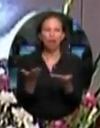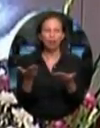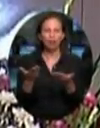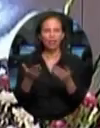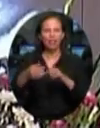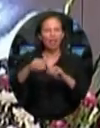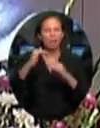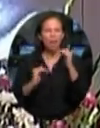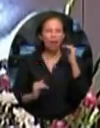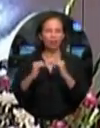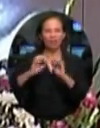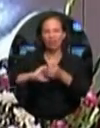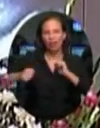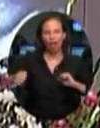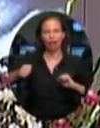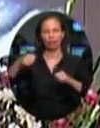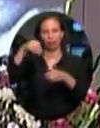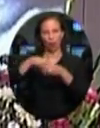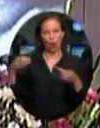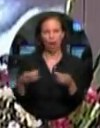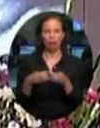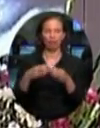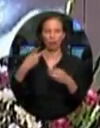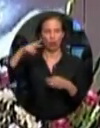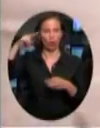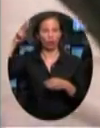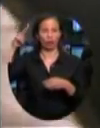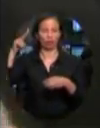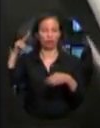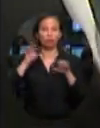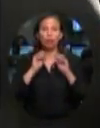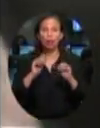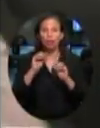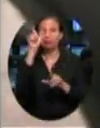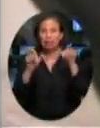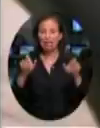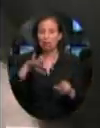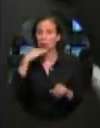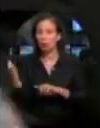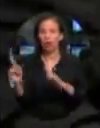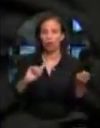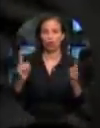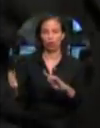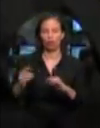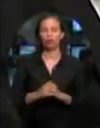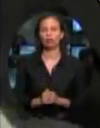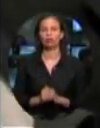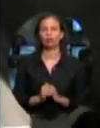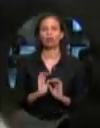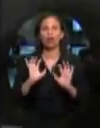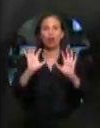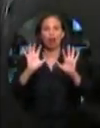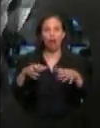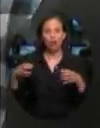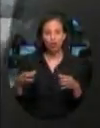הם מלמדים את אזרחי ישראל לשנוא אחד את השני. אחרי שכבש באופן מפתיע את המפלגה, גבאי